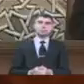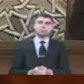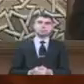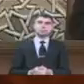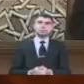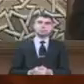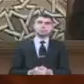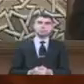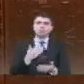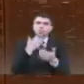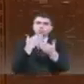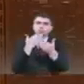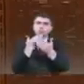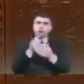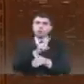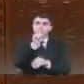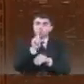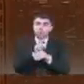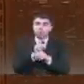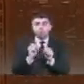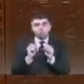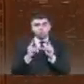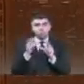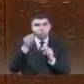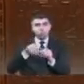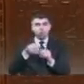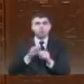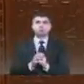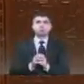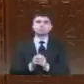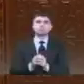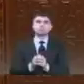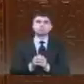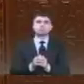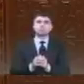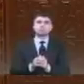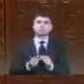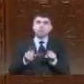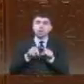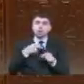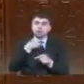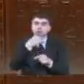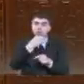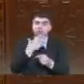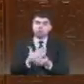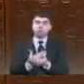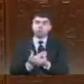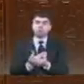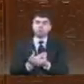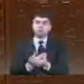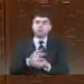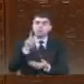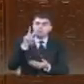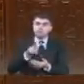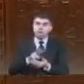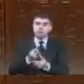نحترم على هذا السؤال اللي عنده راهينية كبيرة جداً بطبيعة الحال اللي بغيت نقول في هذا المجال فعلاً العدد